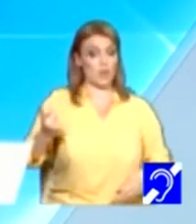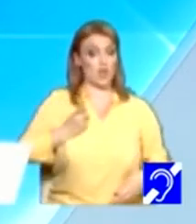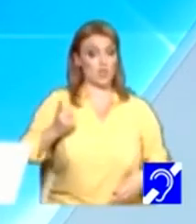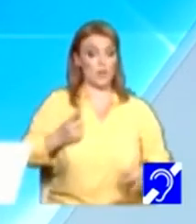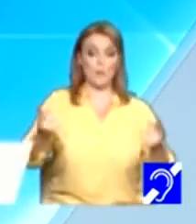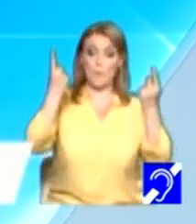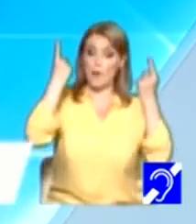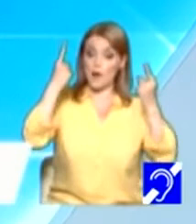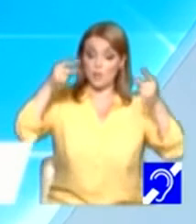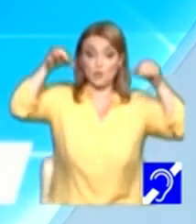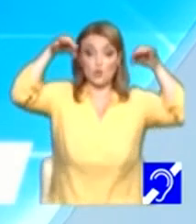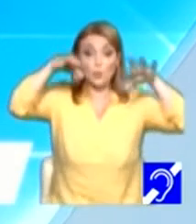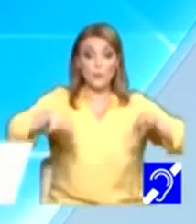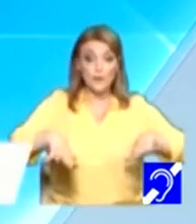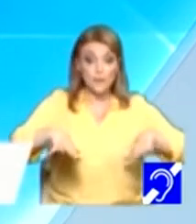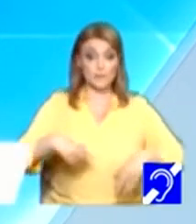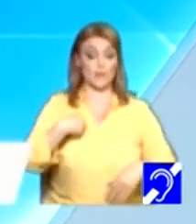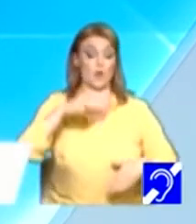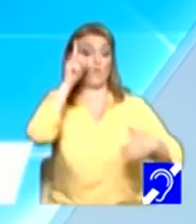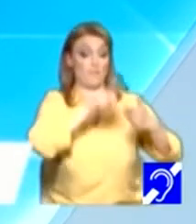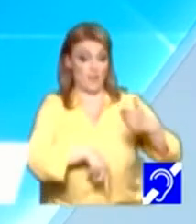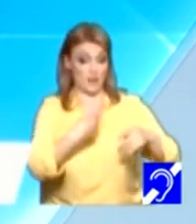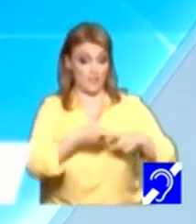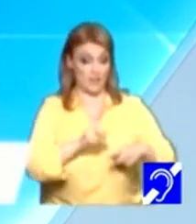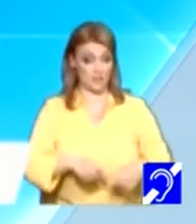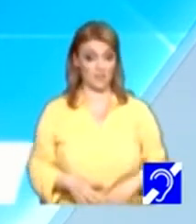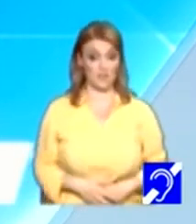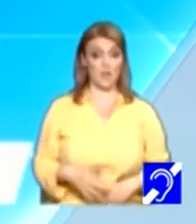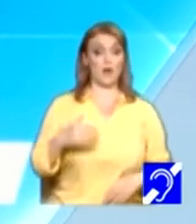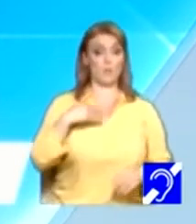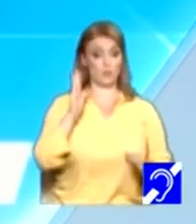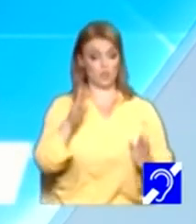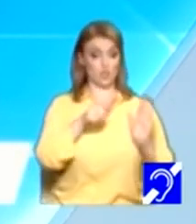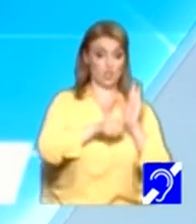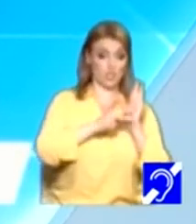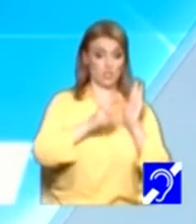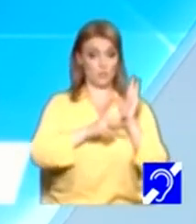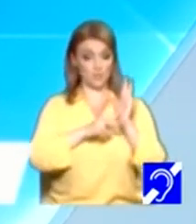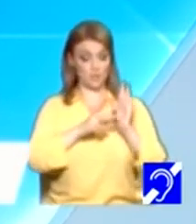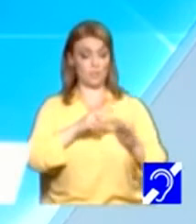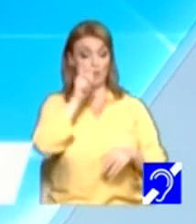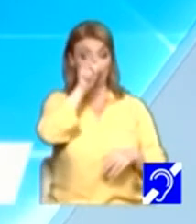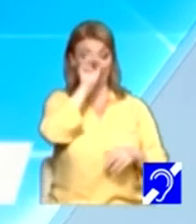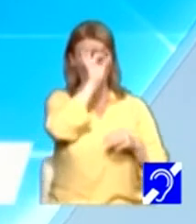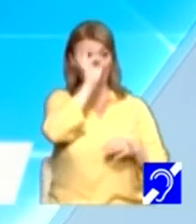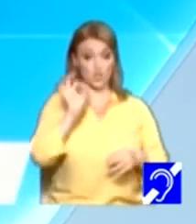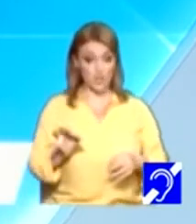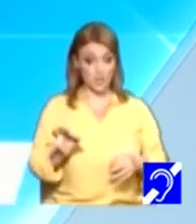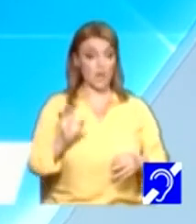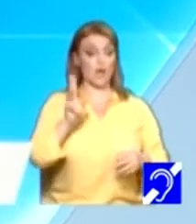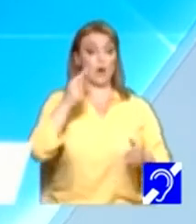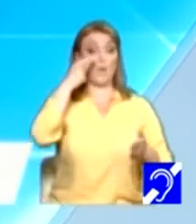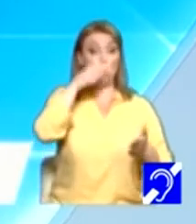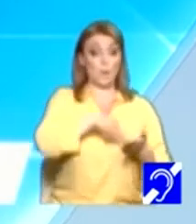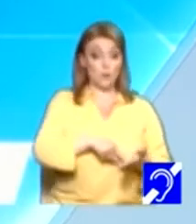surprize și mai mult ca sigur că o să fie majoritate de cel puțin 60% persoane integre. Eu nu vreau să numesc